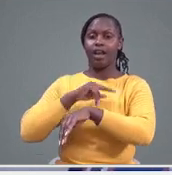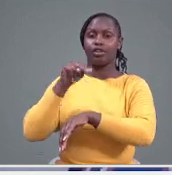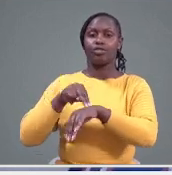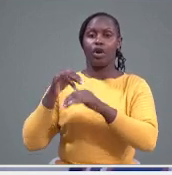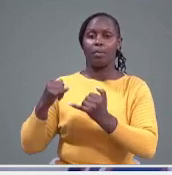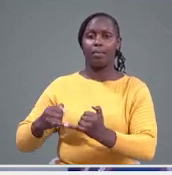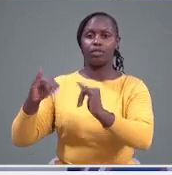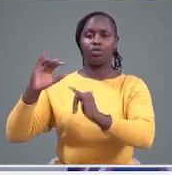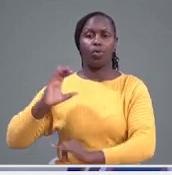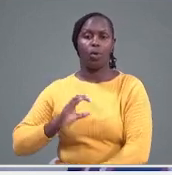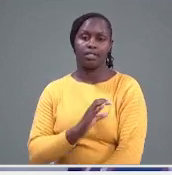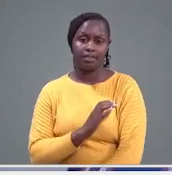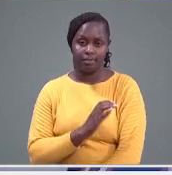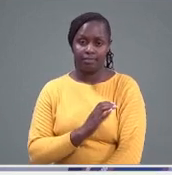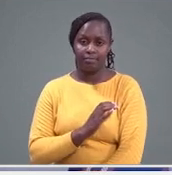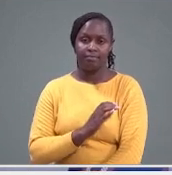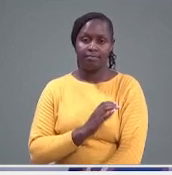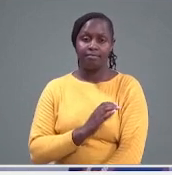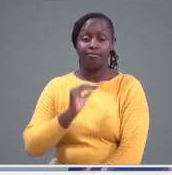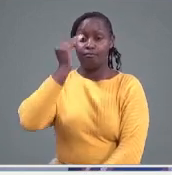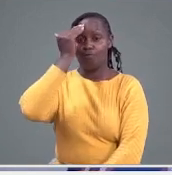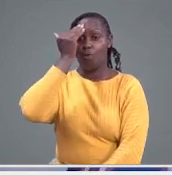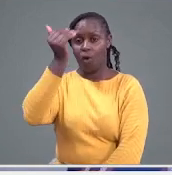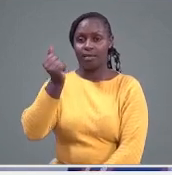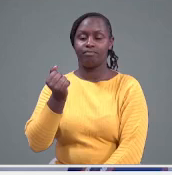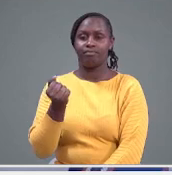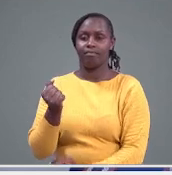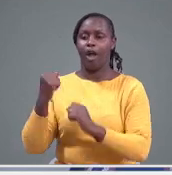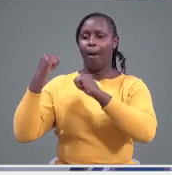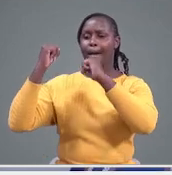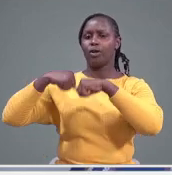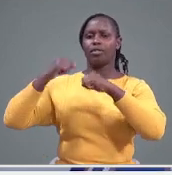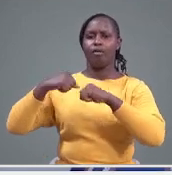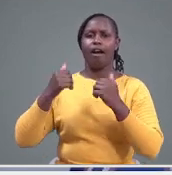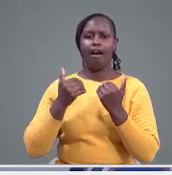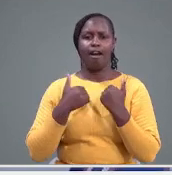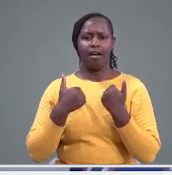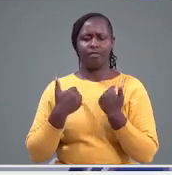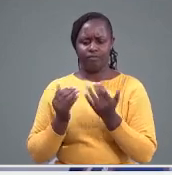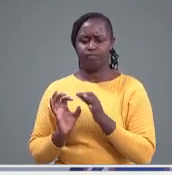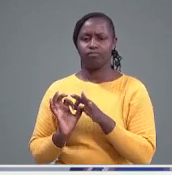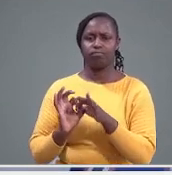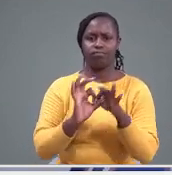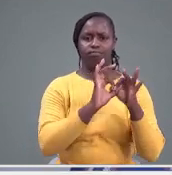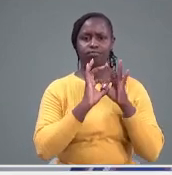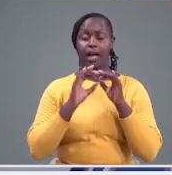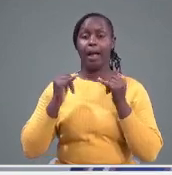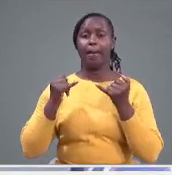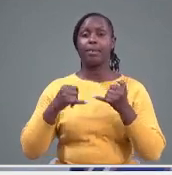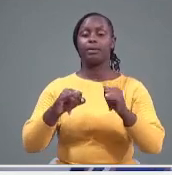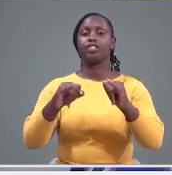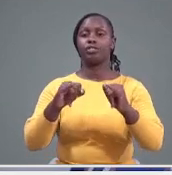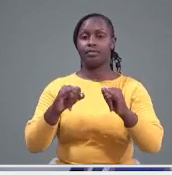Implementation Committee for us to have a harmonized implementation